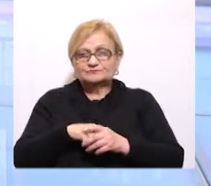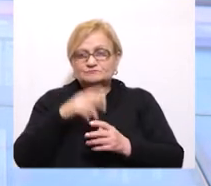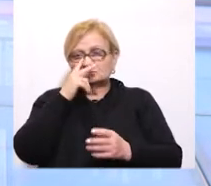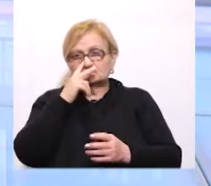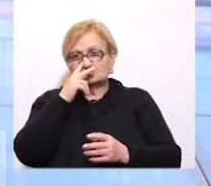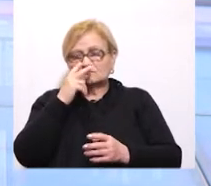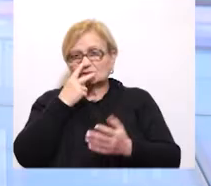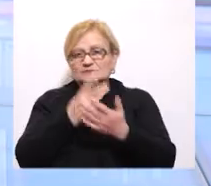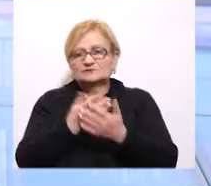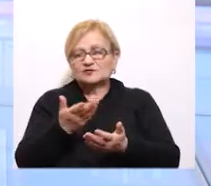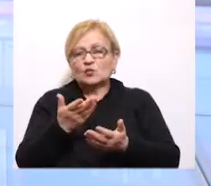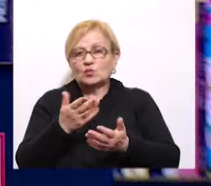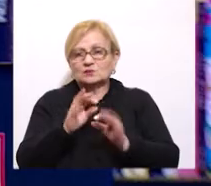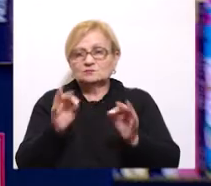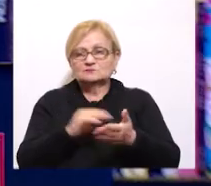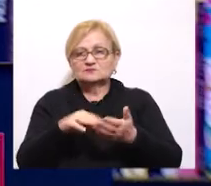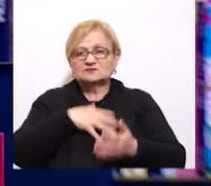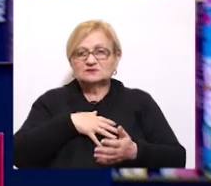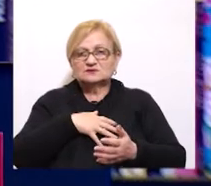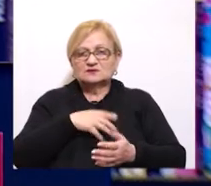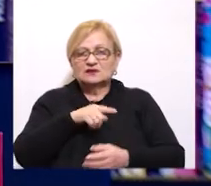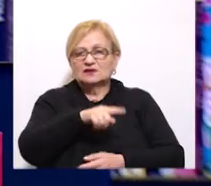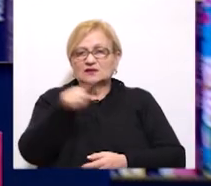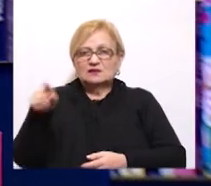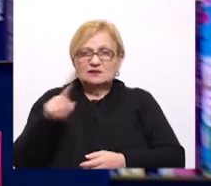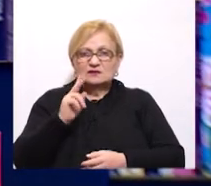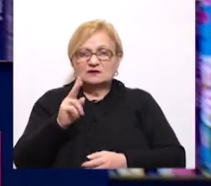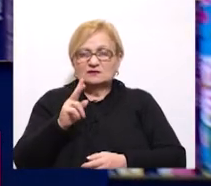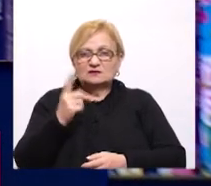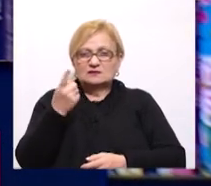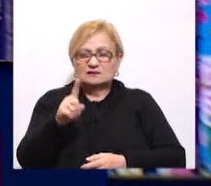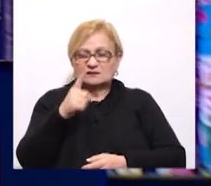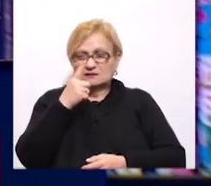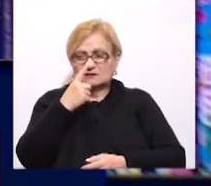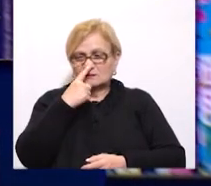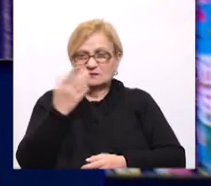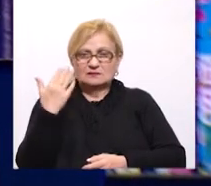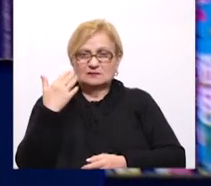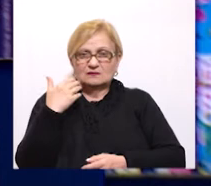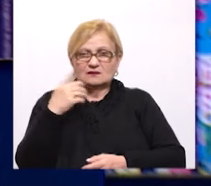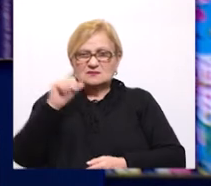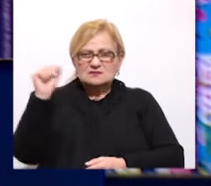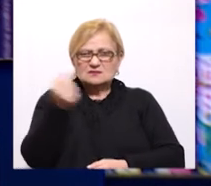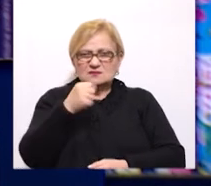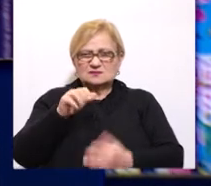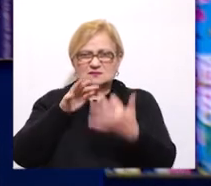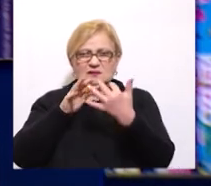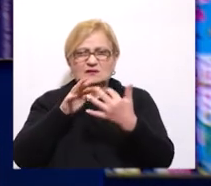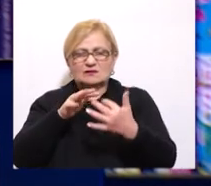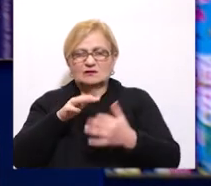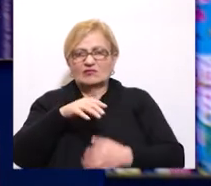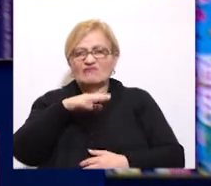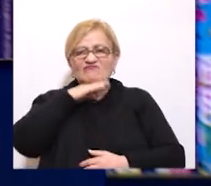ნახეთ როგორ გამოიხატება ეს სევდა: ისინი, ვინც რომ ერთ წუთის წინეთ მხეცივით სისხლით